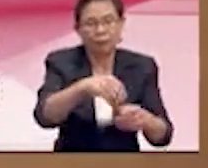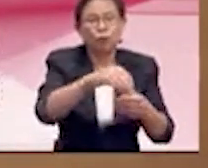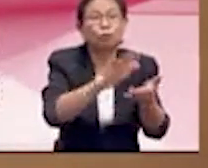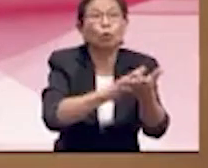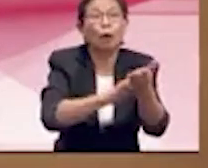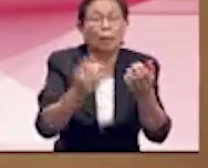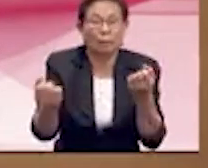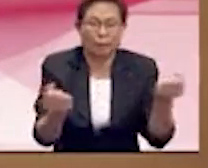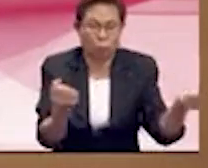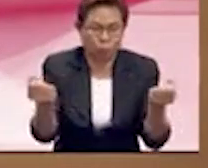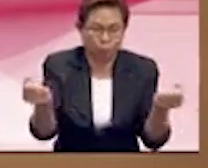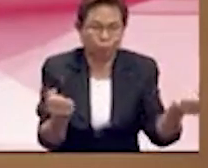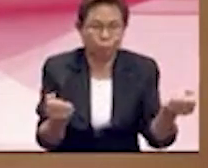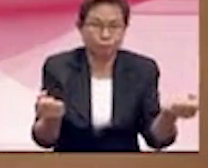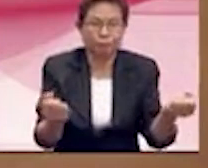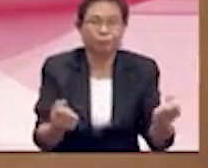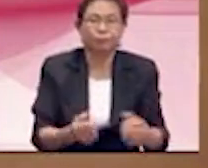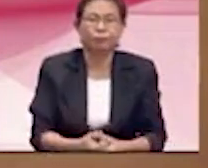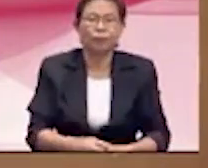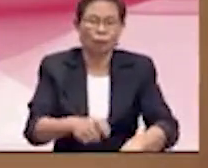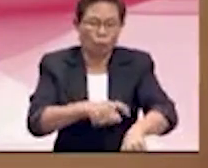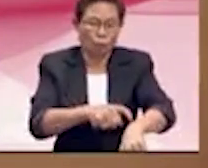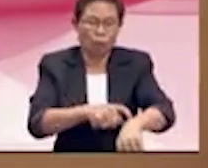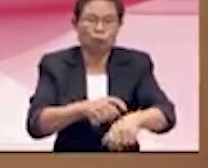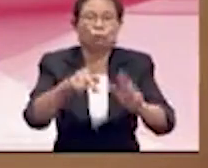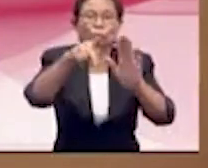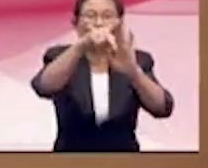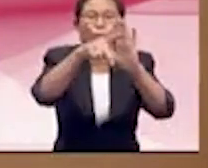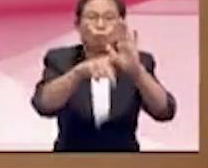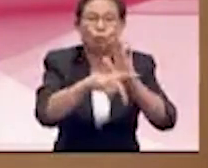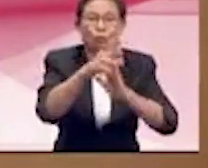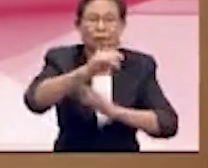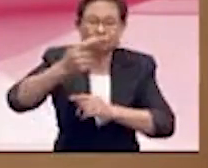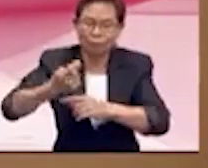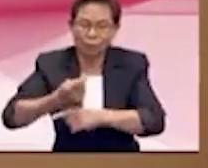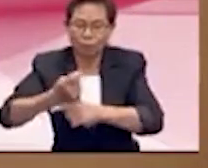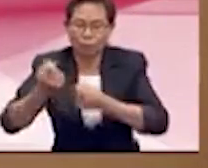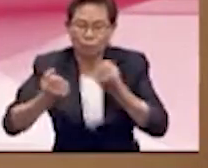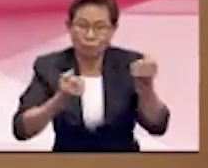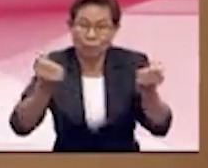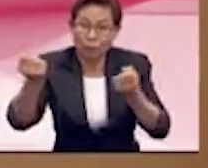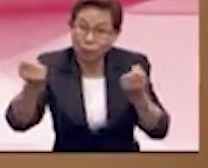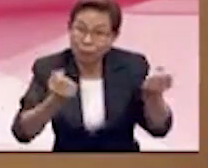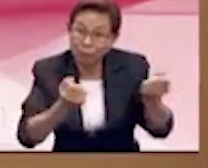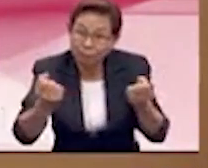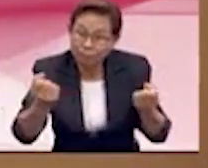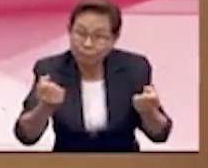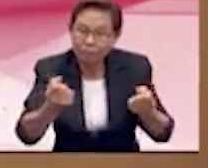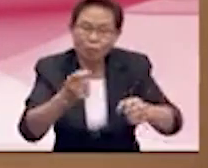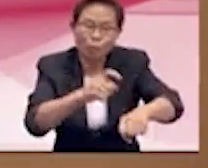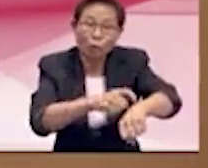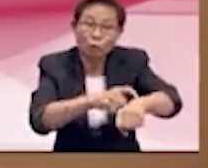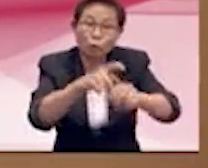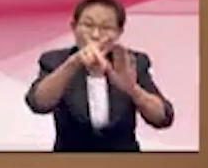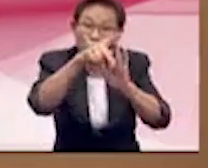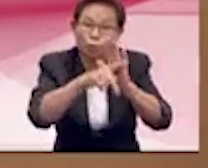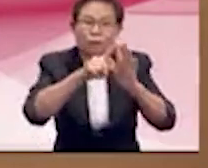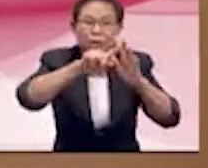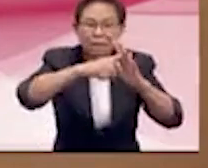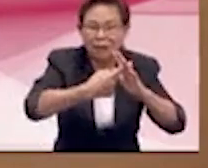memandu tersebut. Manakala waktu kursus dan latihan pemanduan dibenarkan